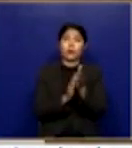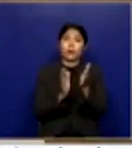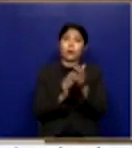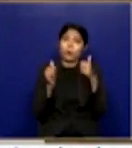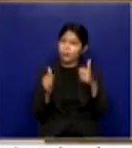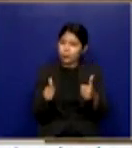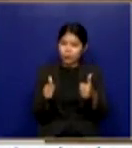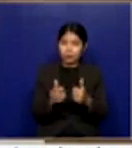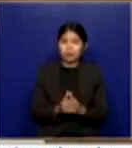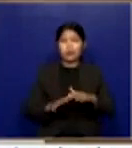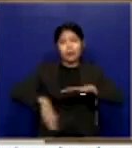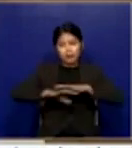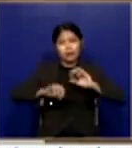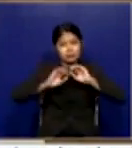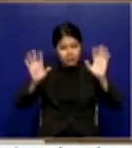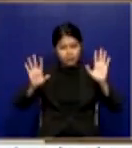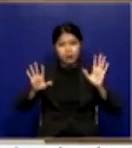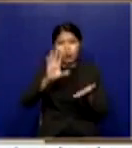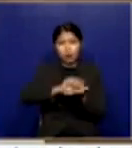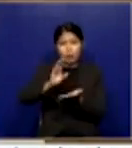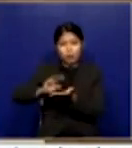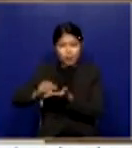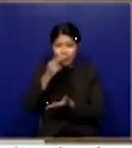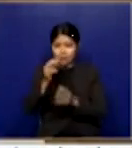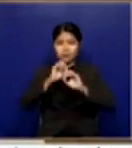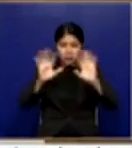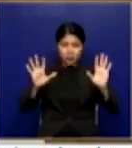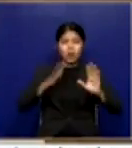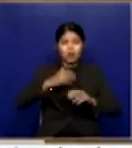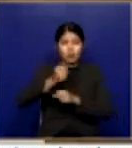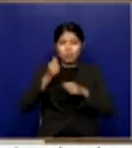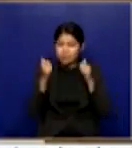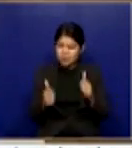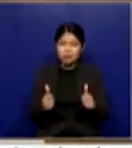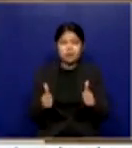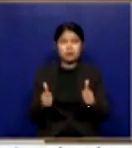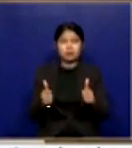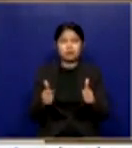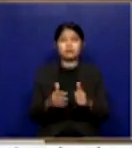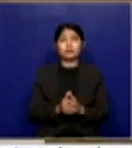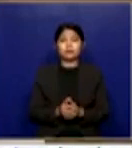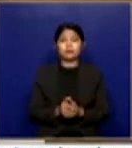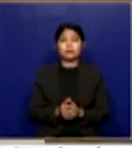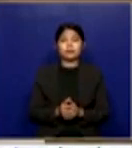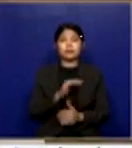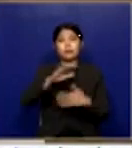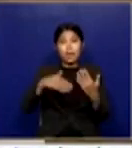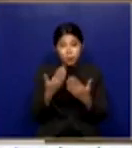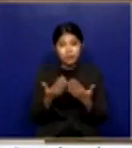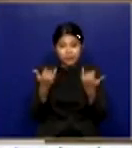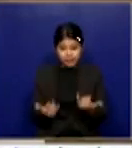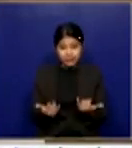ที่ตามาแล้วมีหลักฐานสถิติเป็นที่ประจักษ์ครับว่าเราทำได้ดีมากอย่างไรทั้งหมดนี้